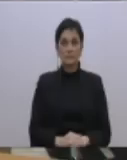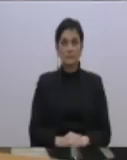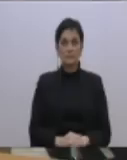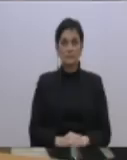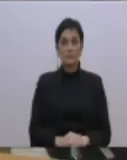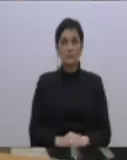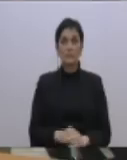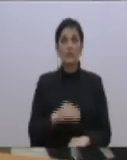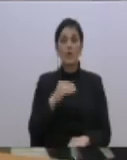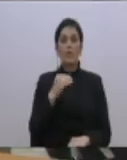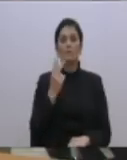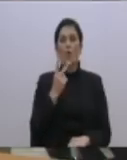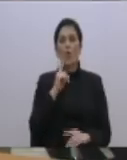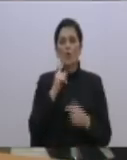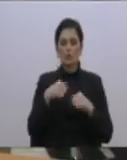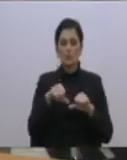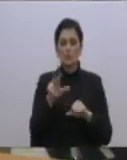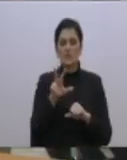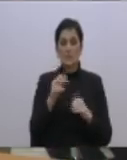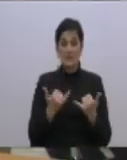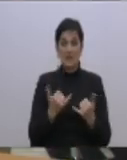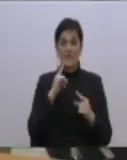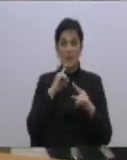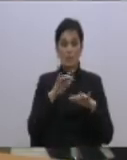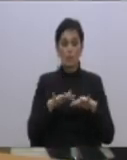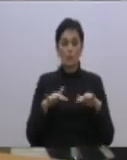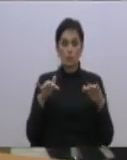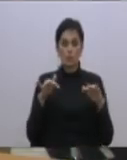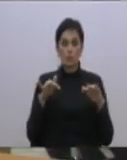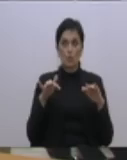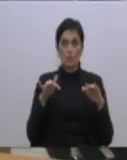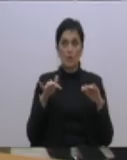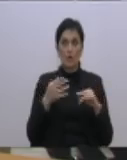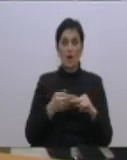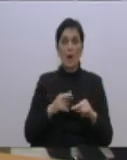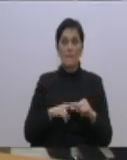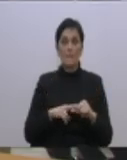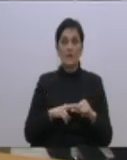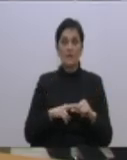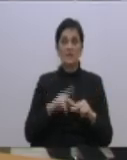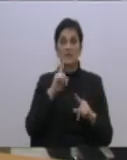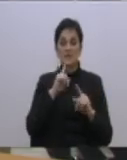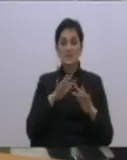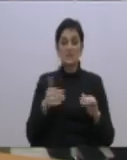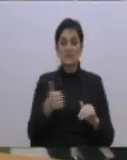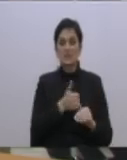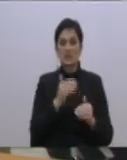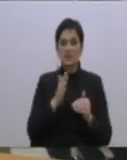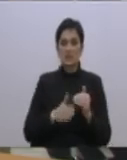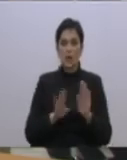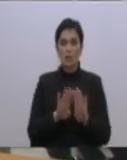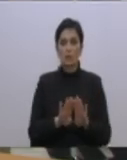kevato orshabats ikneba biuro 3 saatse dghevandeli plenaruli khdoma Amit, bu sesliğe daha fırıldayım.